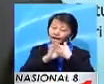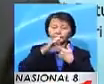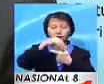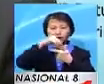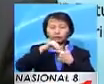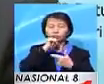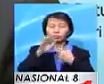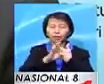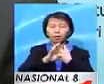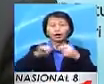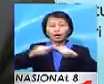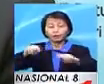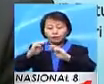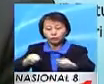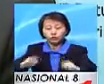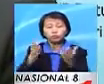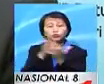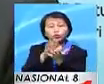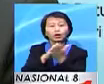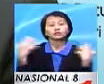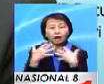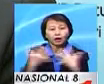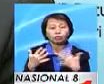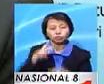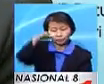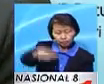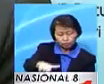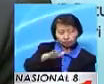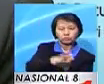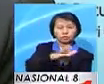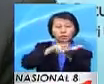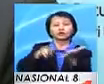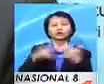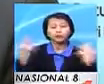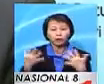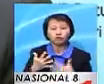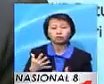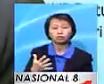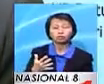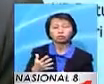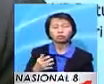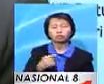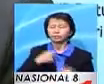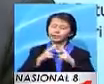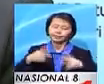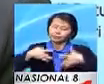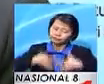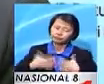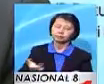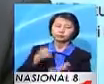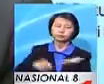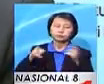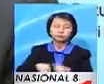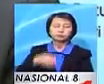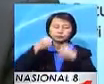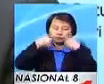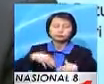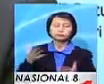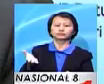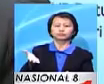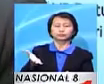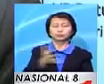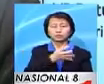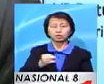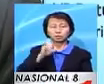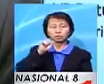Ada trauma terhadap anak-anak ini. Ini budak-budak kecil, budak-budak sekolah rendah. Saya amat kecewa perkara yang telah berlaku.